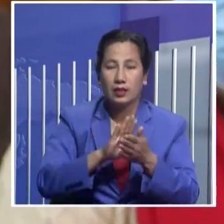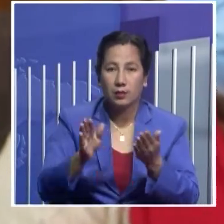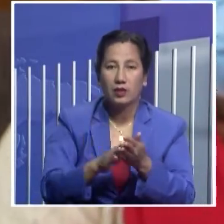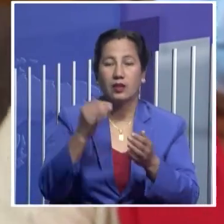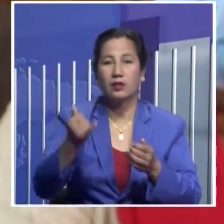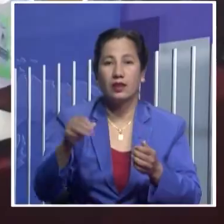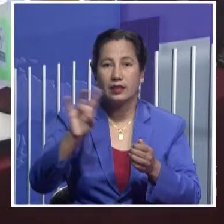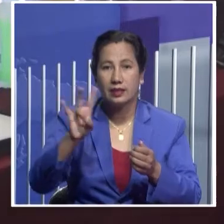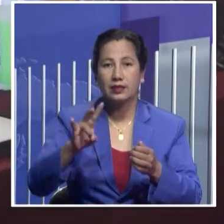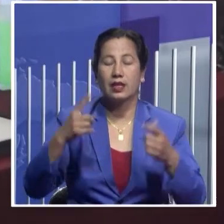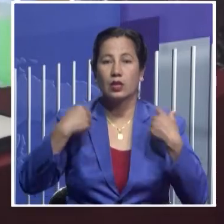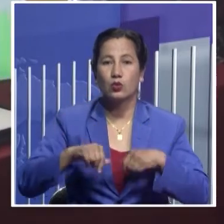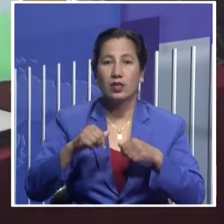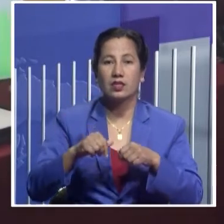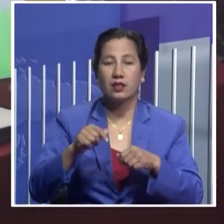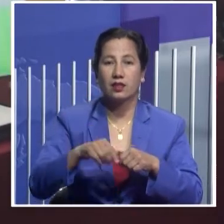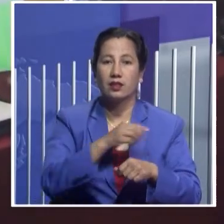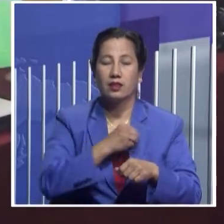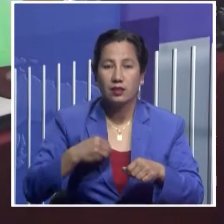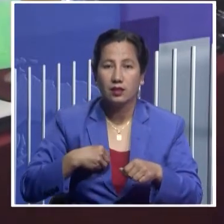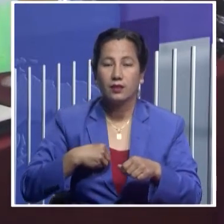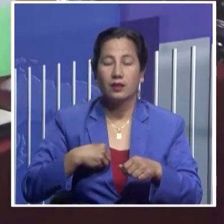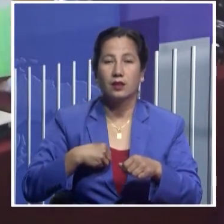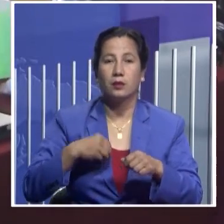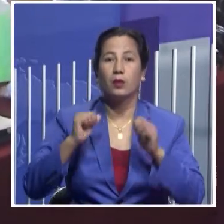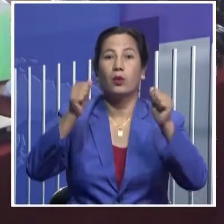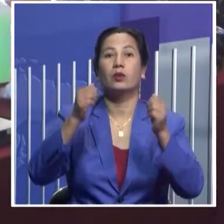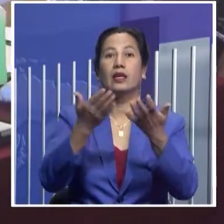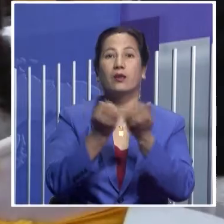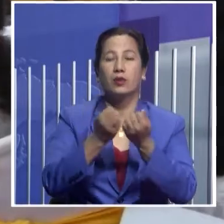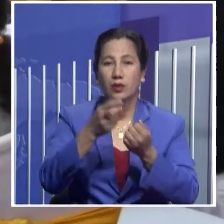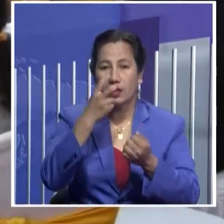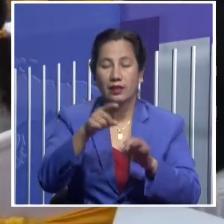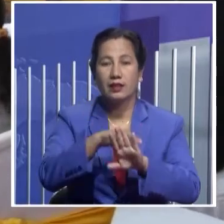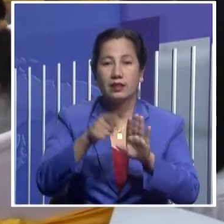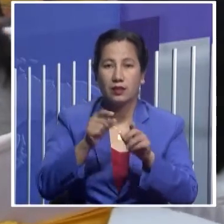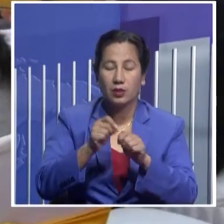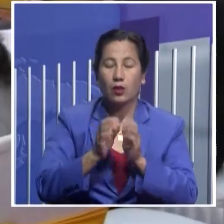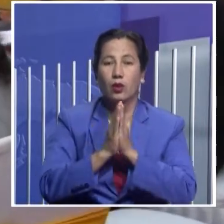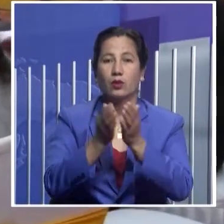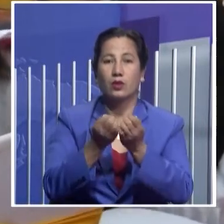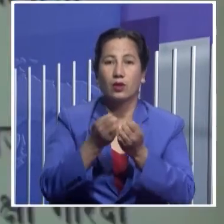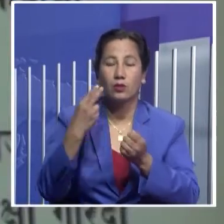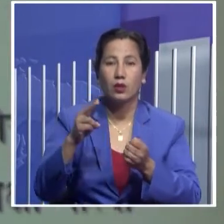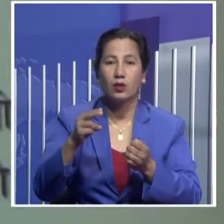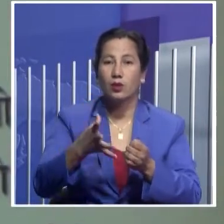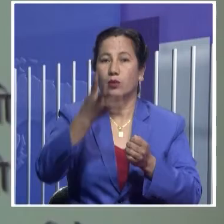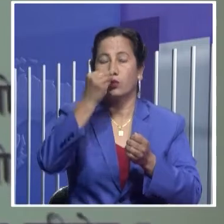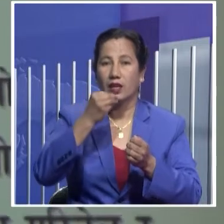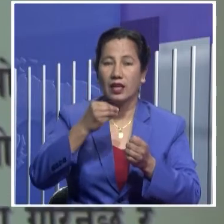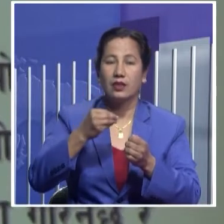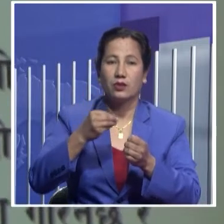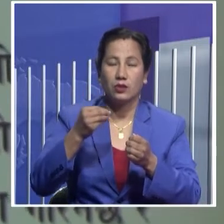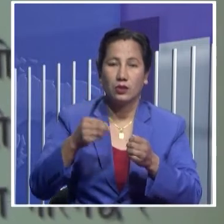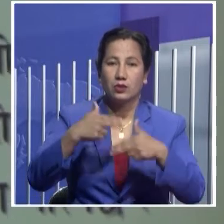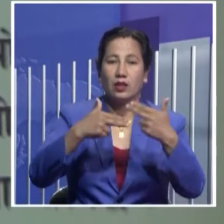साथै शिक्षा स्वास्थ्य र रोजगारीमा पहुँच कहाँ पुग्यो त्यो हेरेर मात्रै नीति बनाउन आग्रह गर्नुभयो। पुराना संस्कारलाई